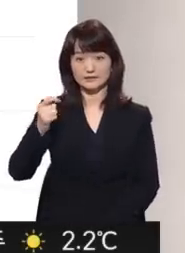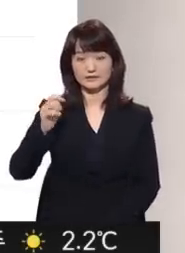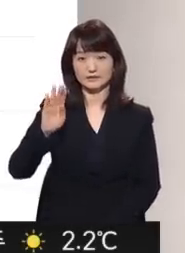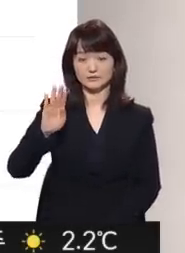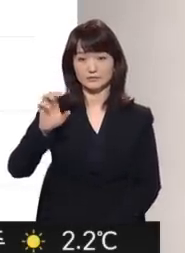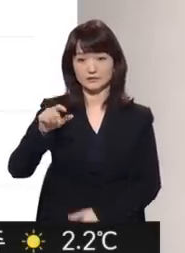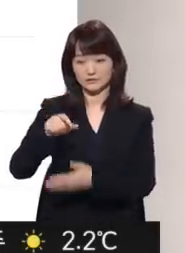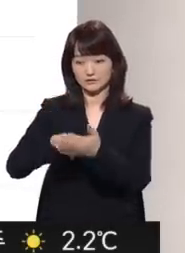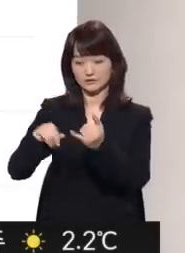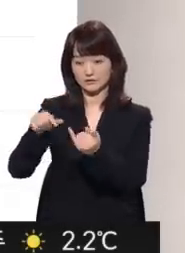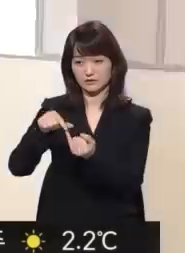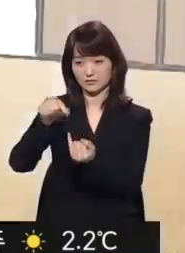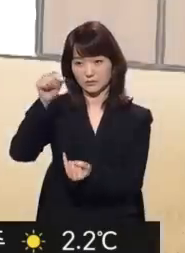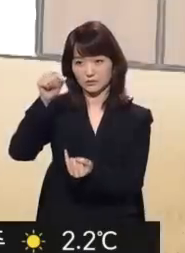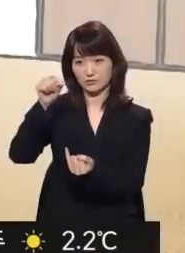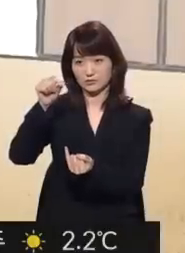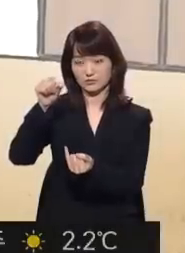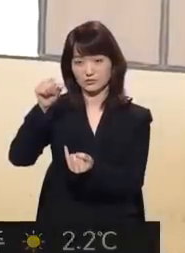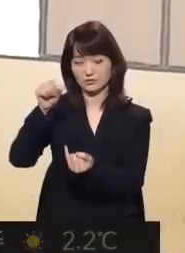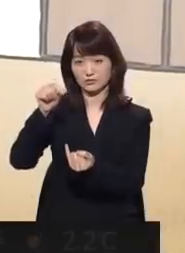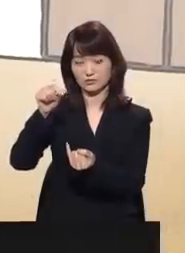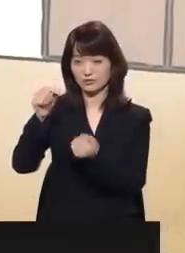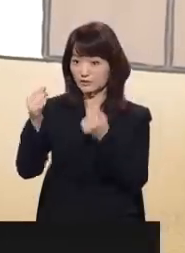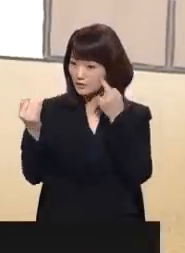저런 얘기하면 잘립니다